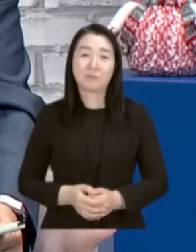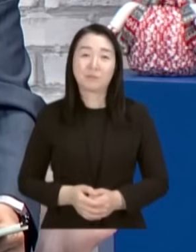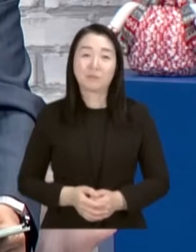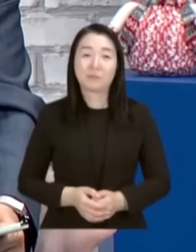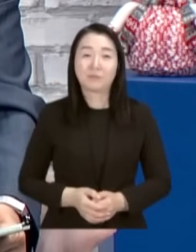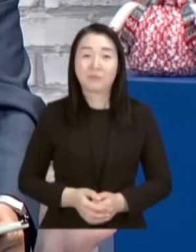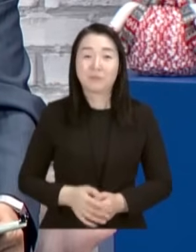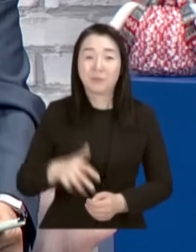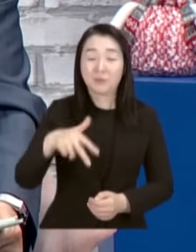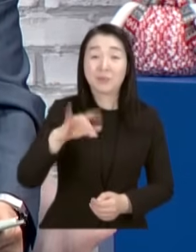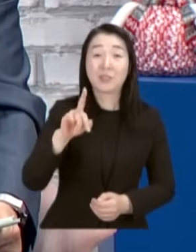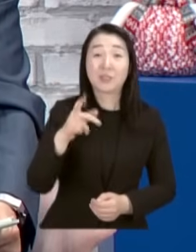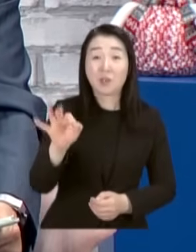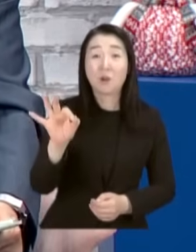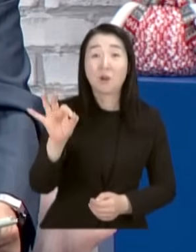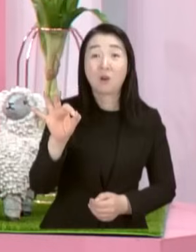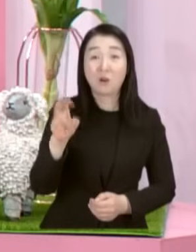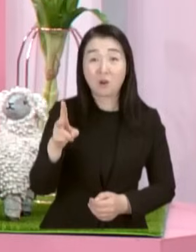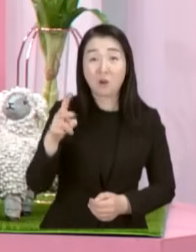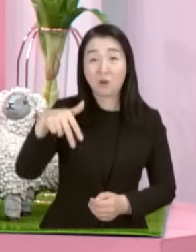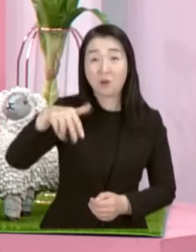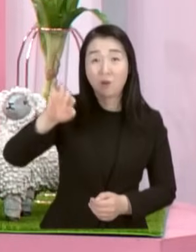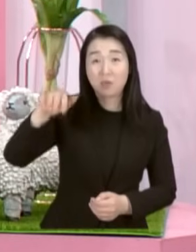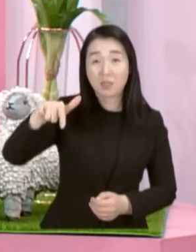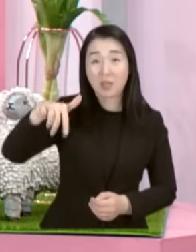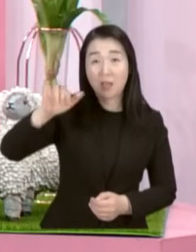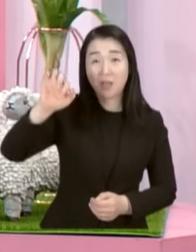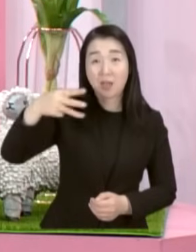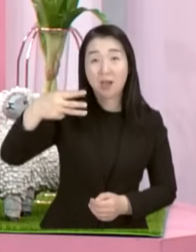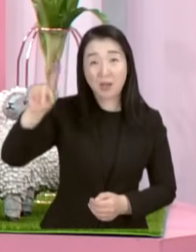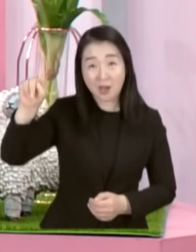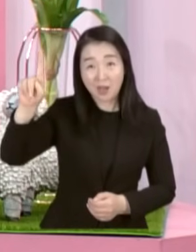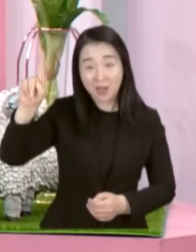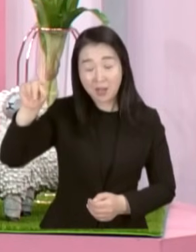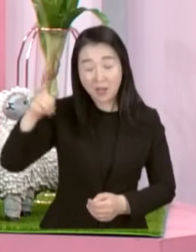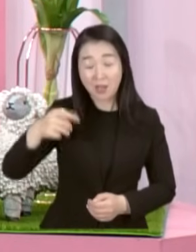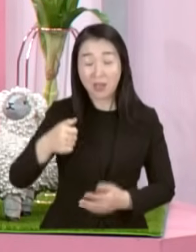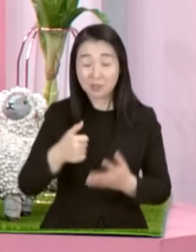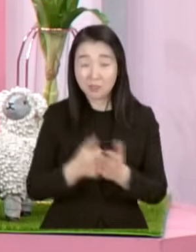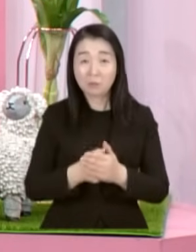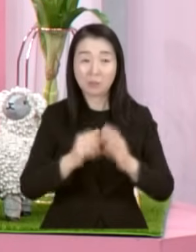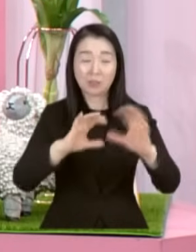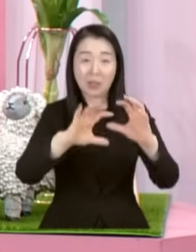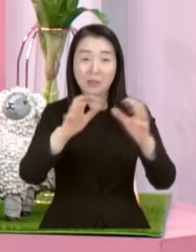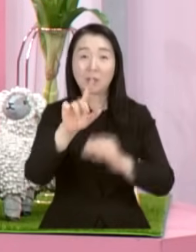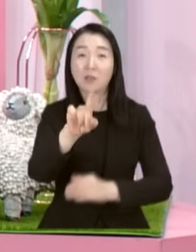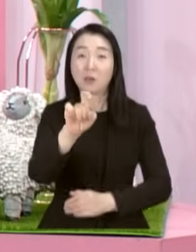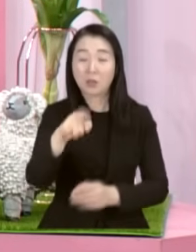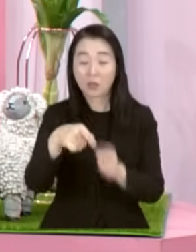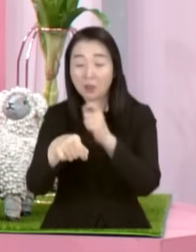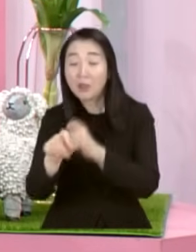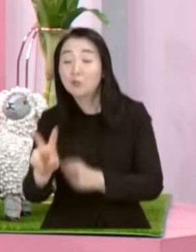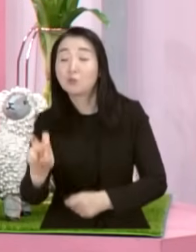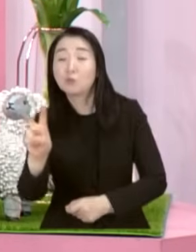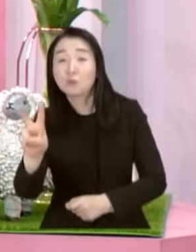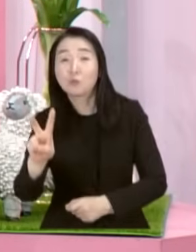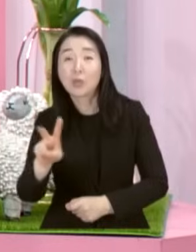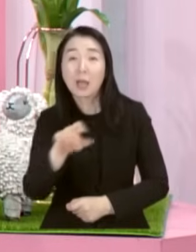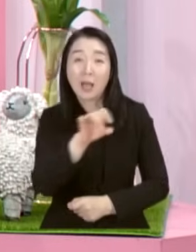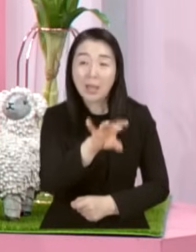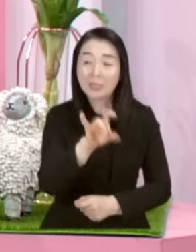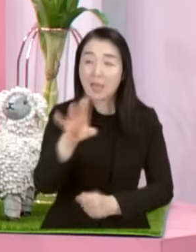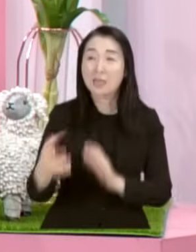자칼라 예 지여 자칼라 그렇게 했더니 열한 나라 20군데 분원마다 다 하나하나